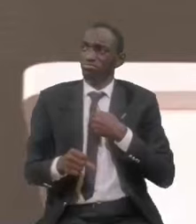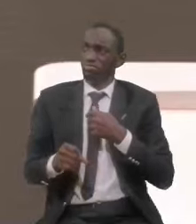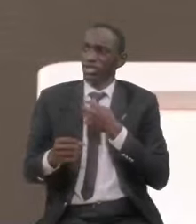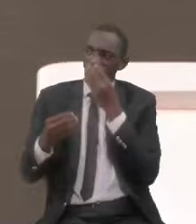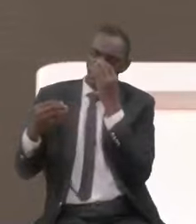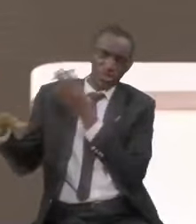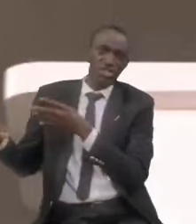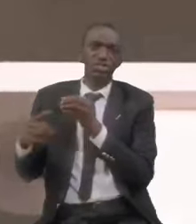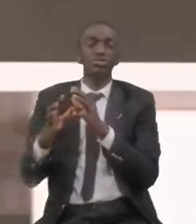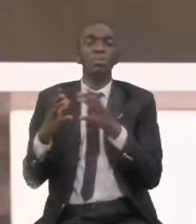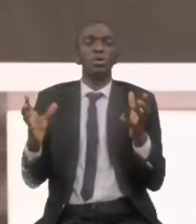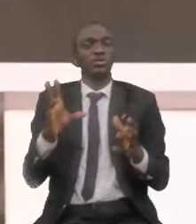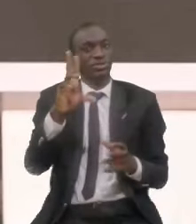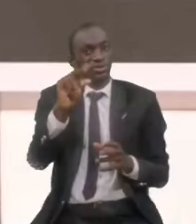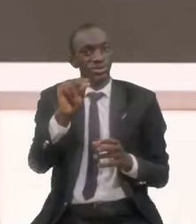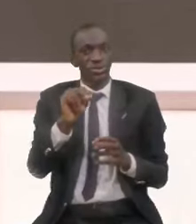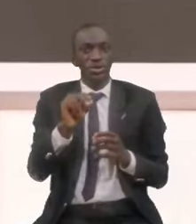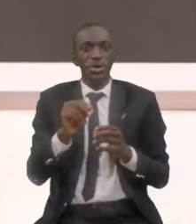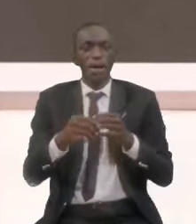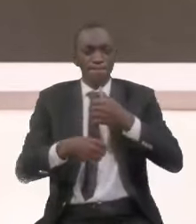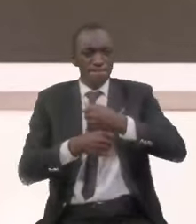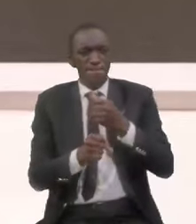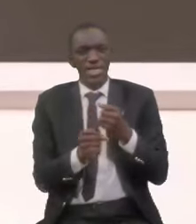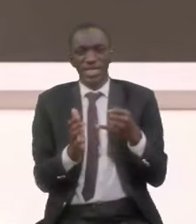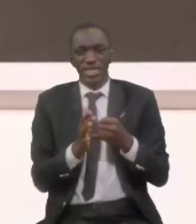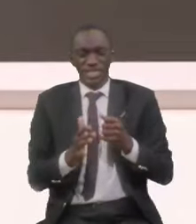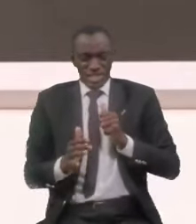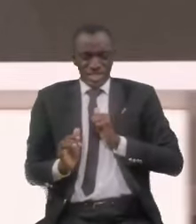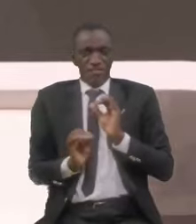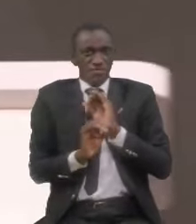Que ce soit désintéressé. Et c'est tout le monde.